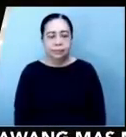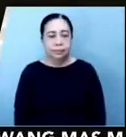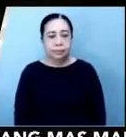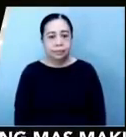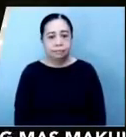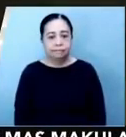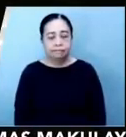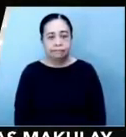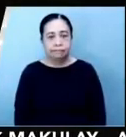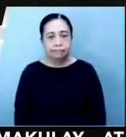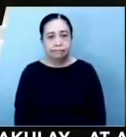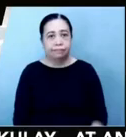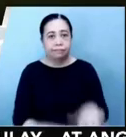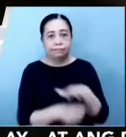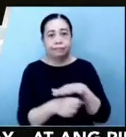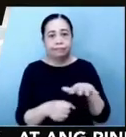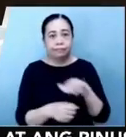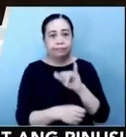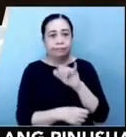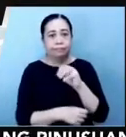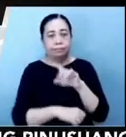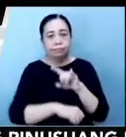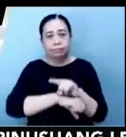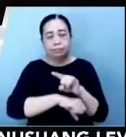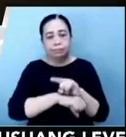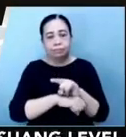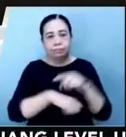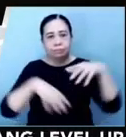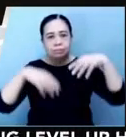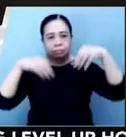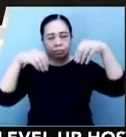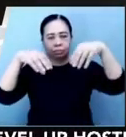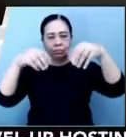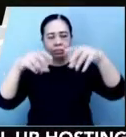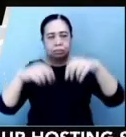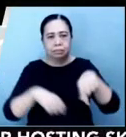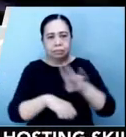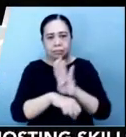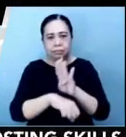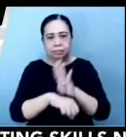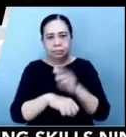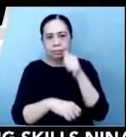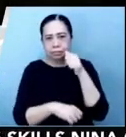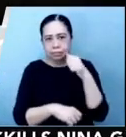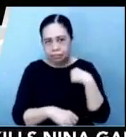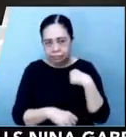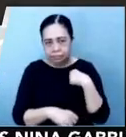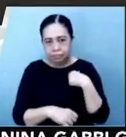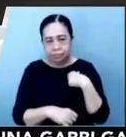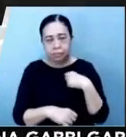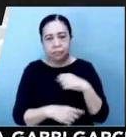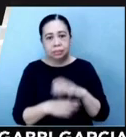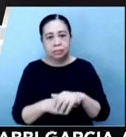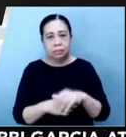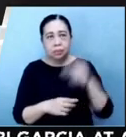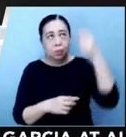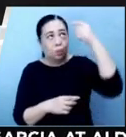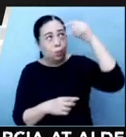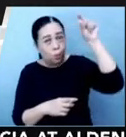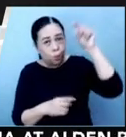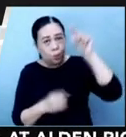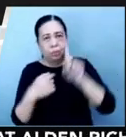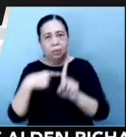Sa isang bahagi ng Imus, Cavite, walang ilaw ang hilera ng mga establishmentong ito kagabi. Ang buwan at ilang kandila ang nagsilbing liwanag